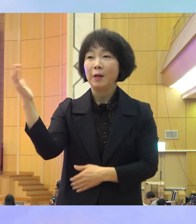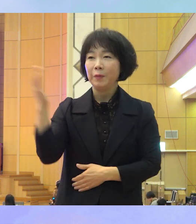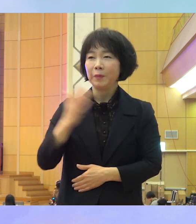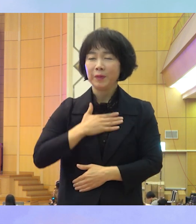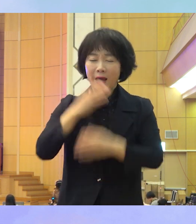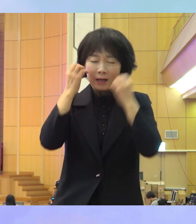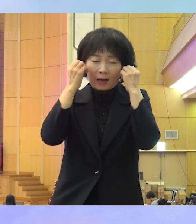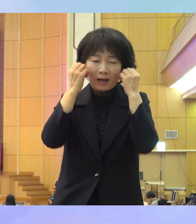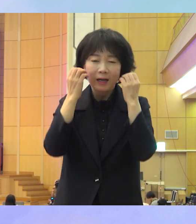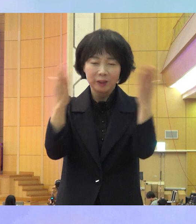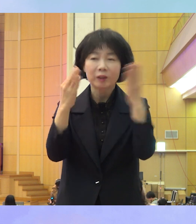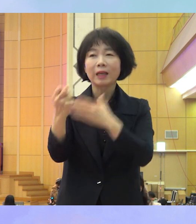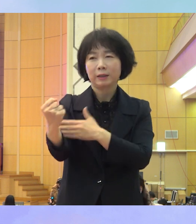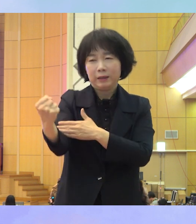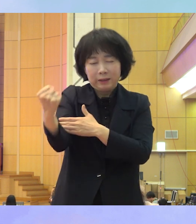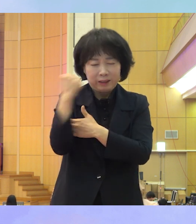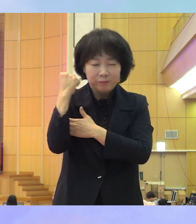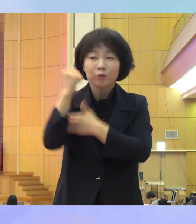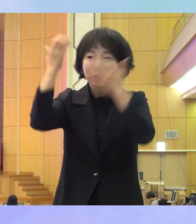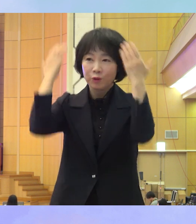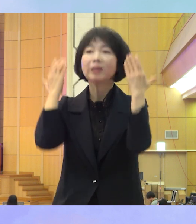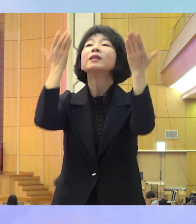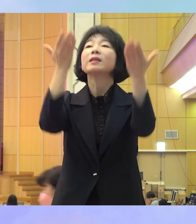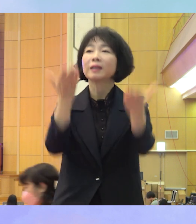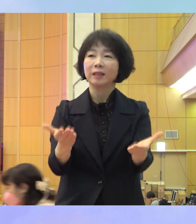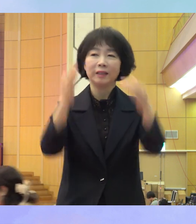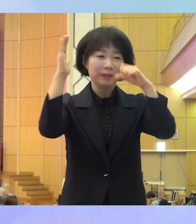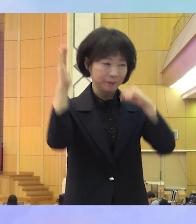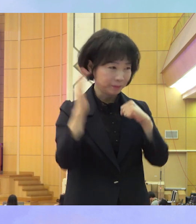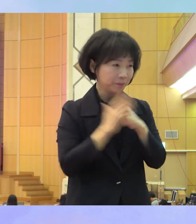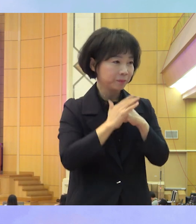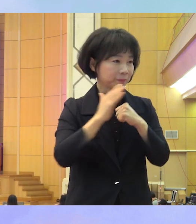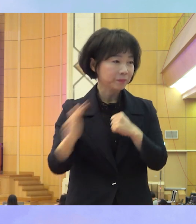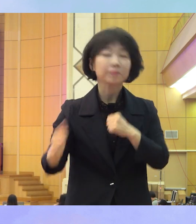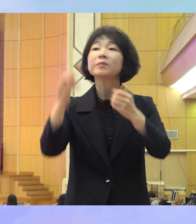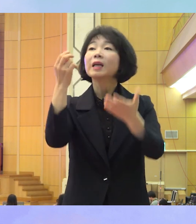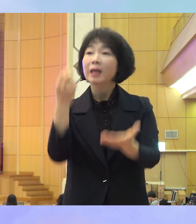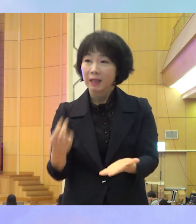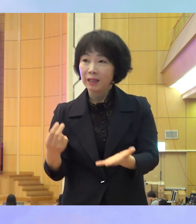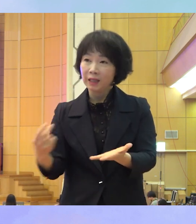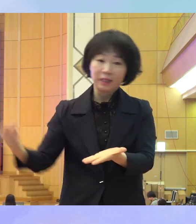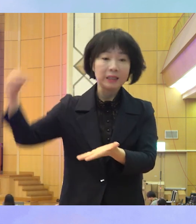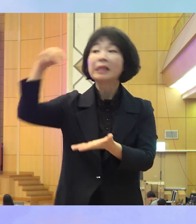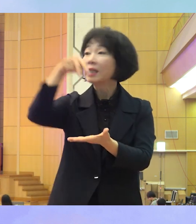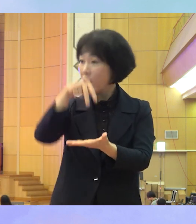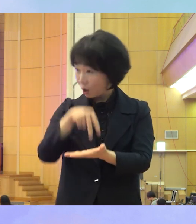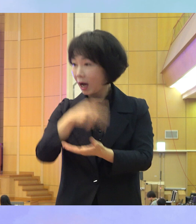걸어라, 내가 새 힘을 주리니.